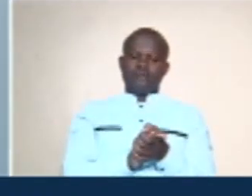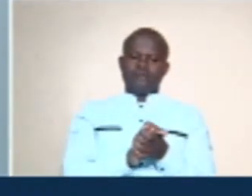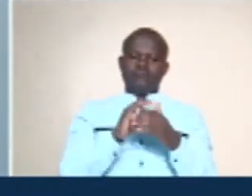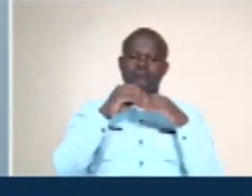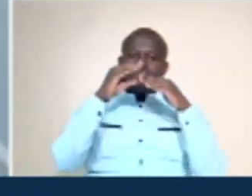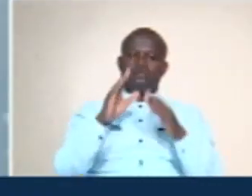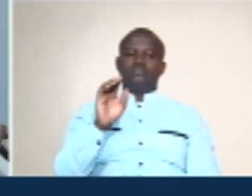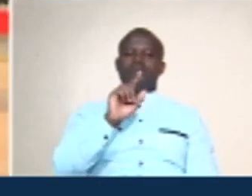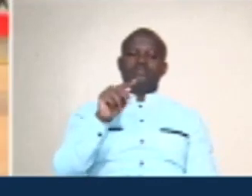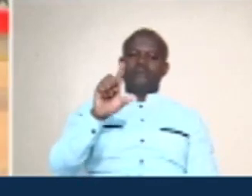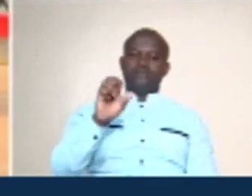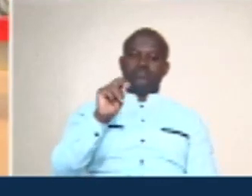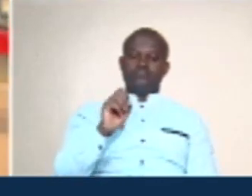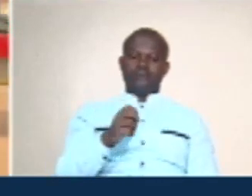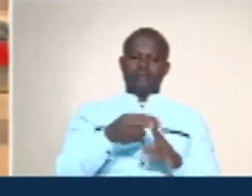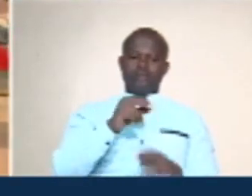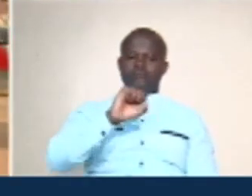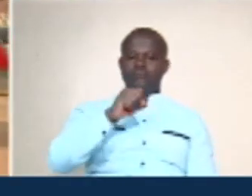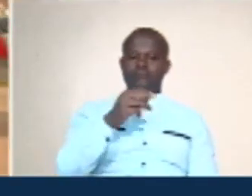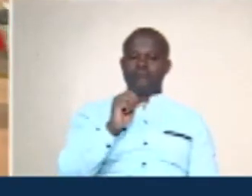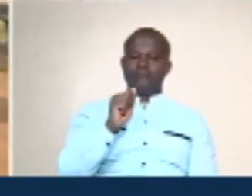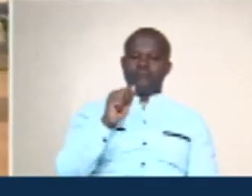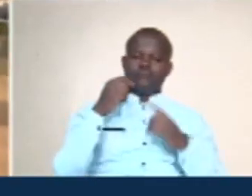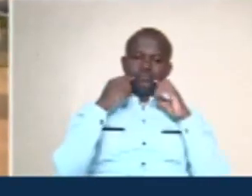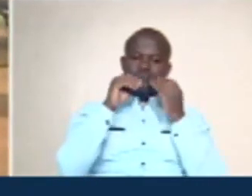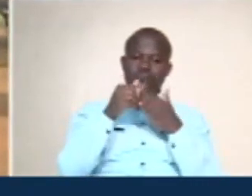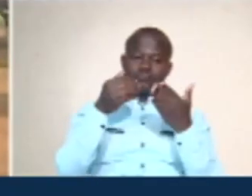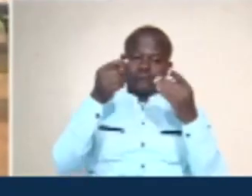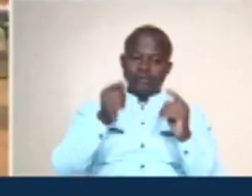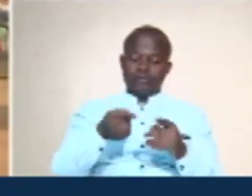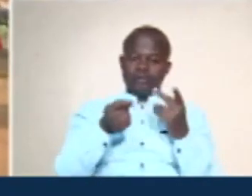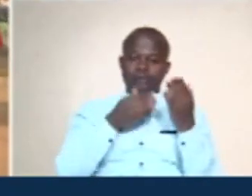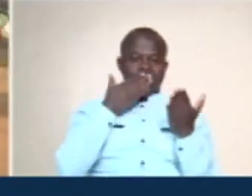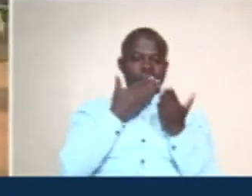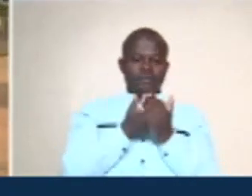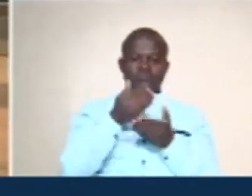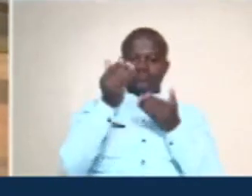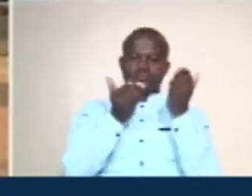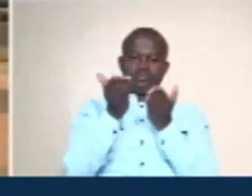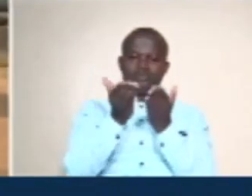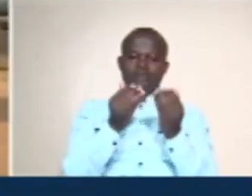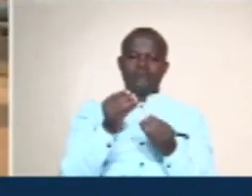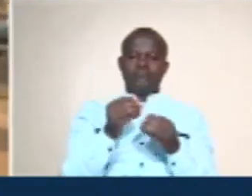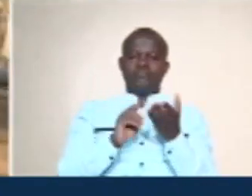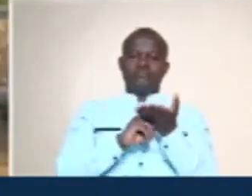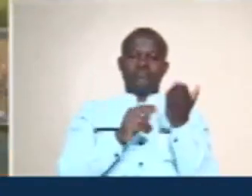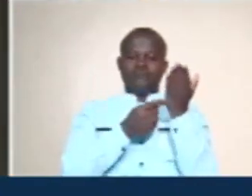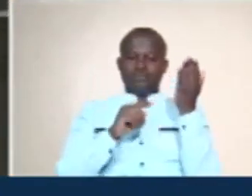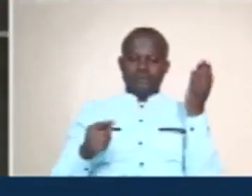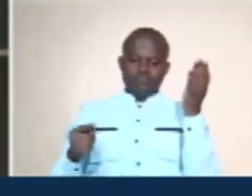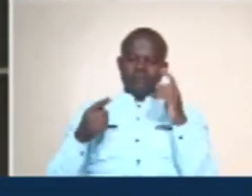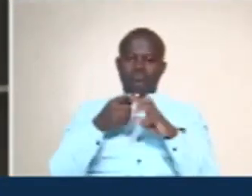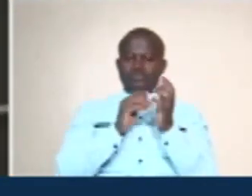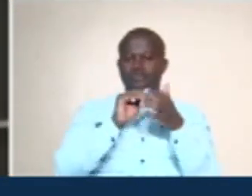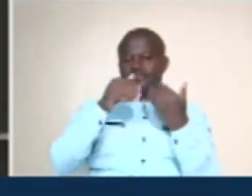Umuyobozi wa Zipline mu Rwanda Shami Eden Benimana avuga ko bageze heza mu rwego rwo gutanga serivisi yifashishijwe ikoranabuhanga,